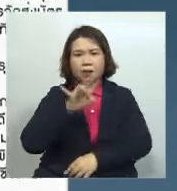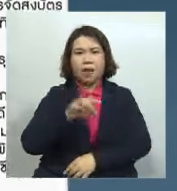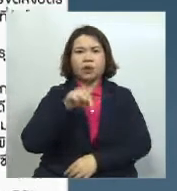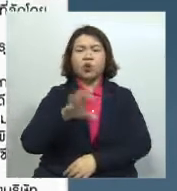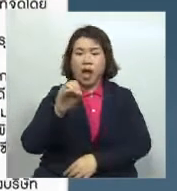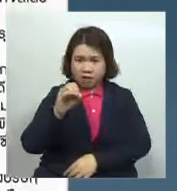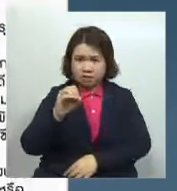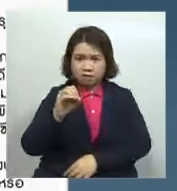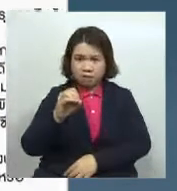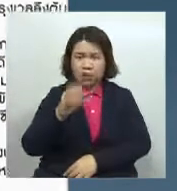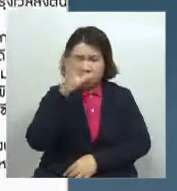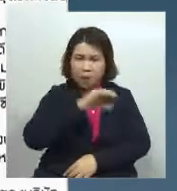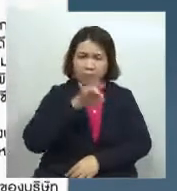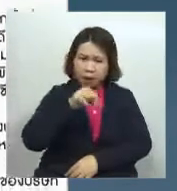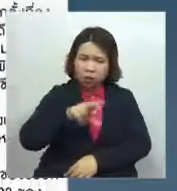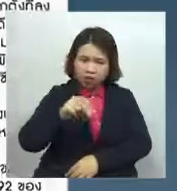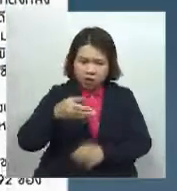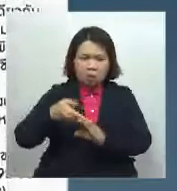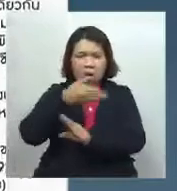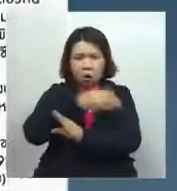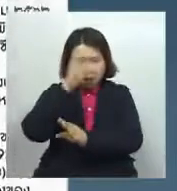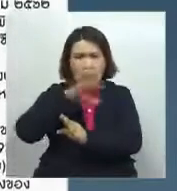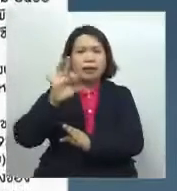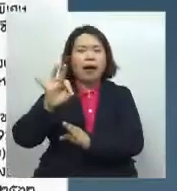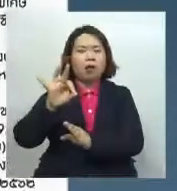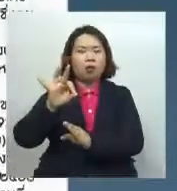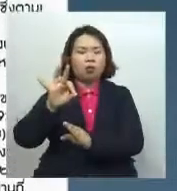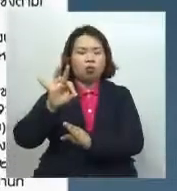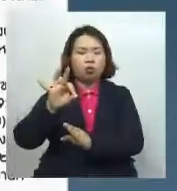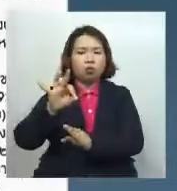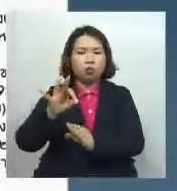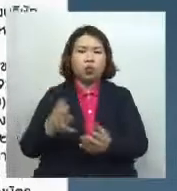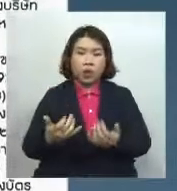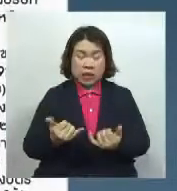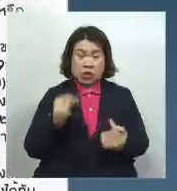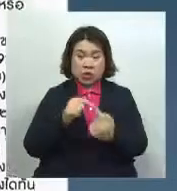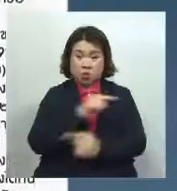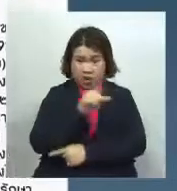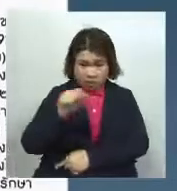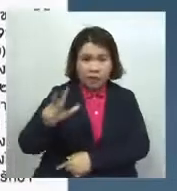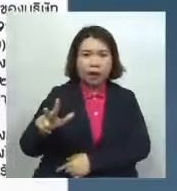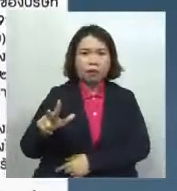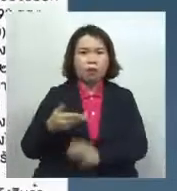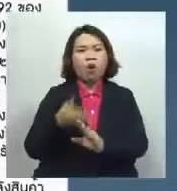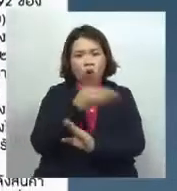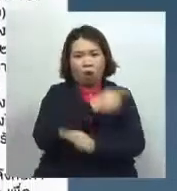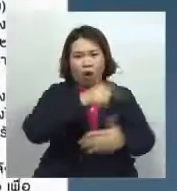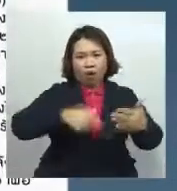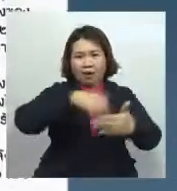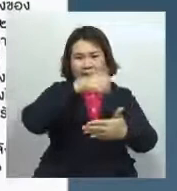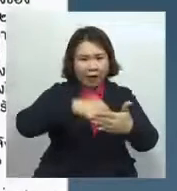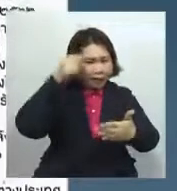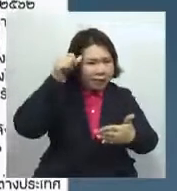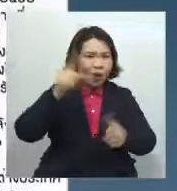50 น. surfaces50 ก่อน 3.50 ตามเวลา ของประเทศไทยนี่กควน 23 ี 1.30